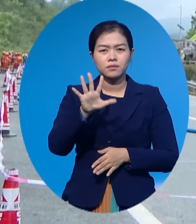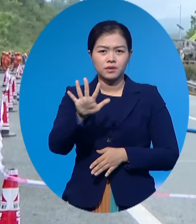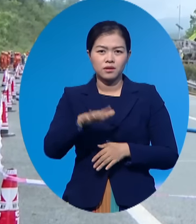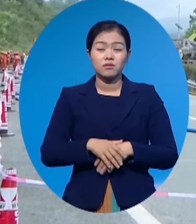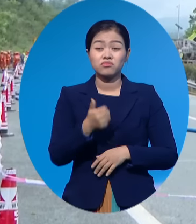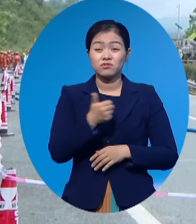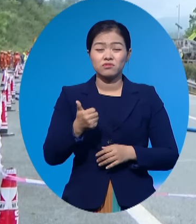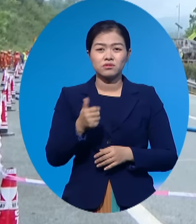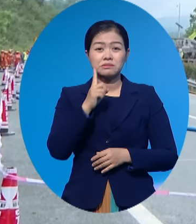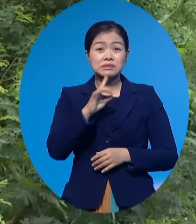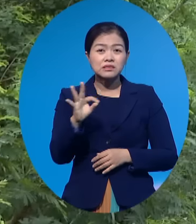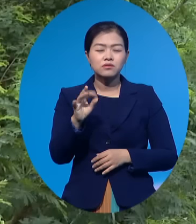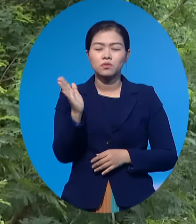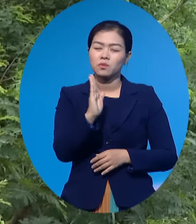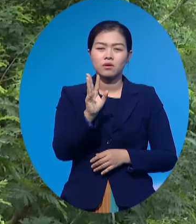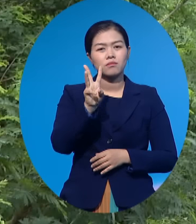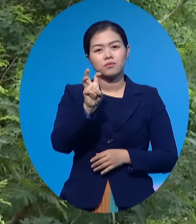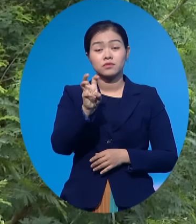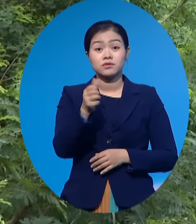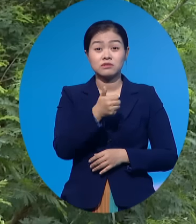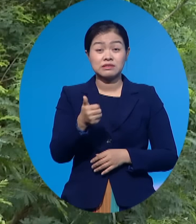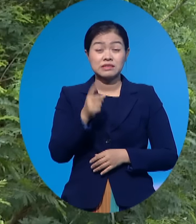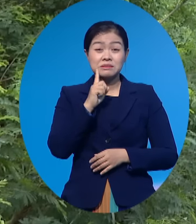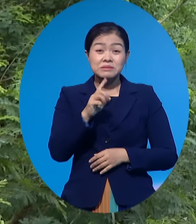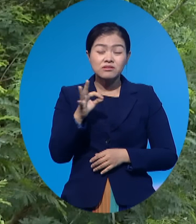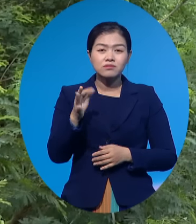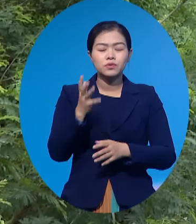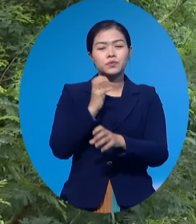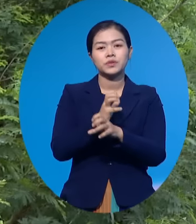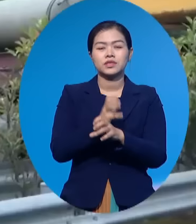người bị thương đang được điều trị tại bệnh viện, không có ai trong tình trạng nguy hiểm đến tính mạng.